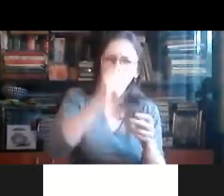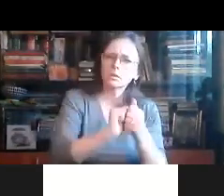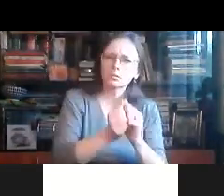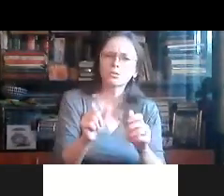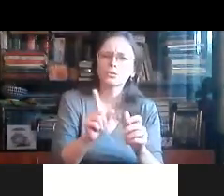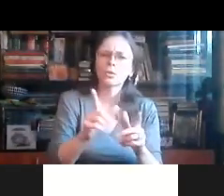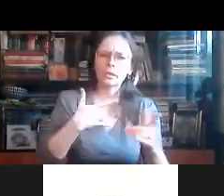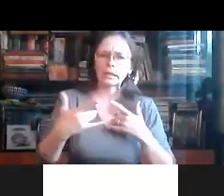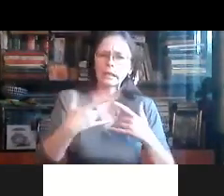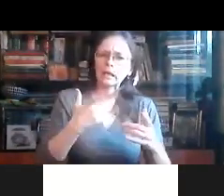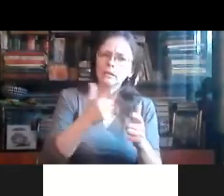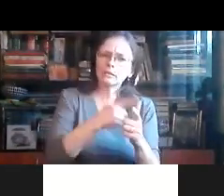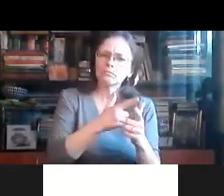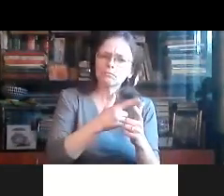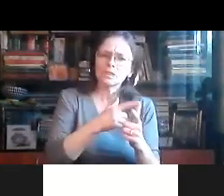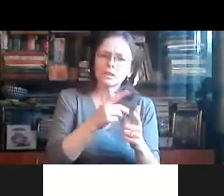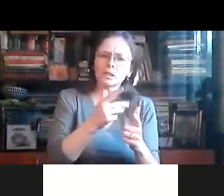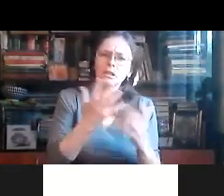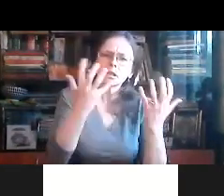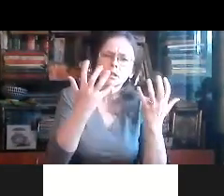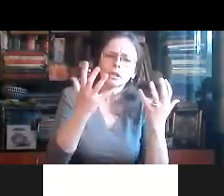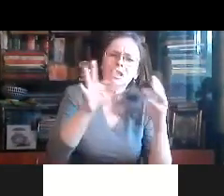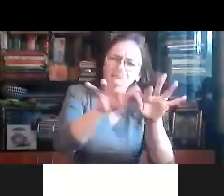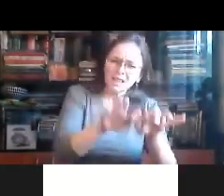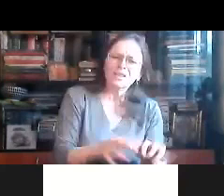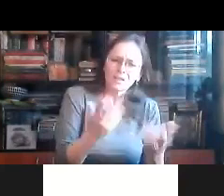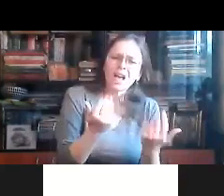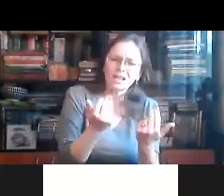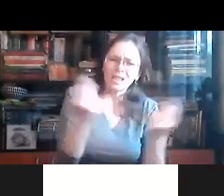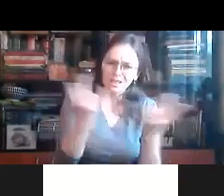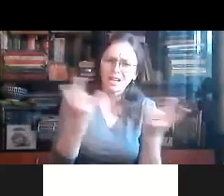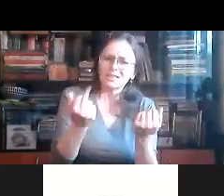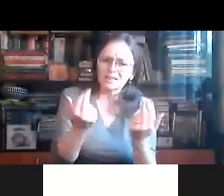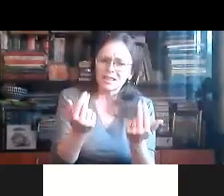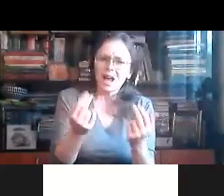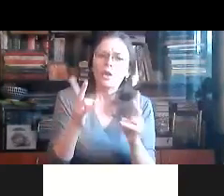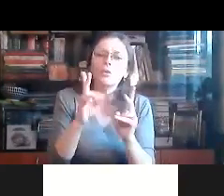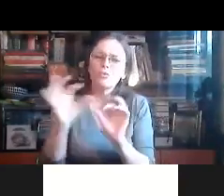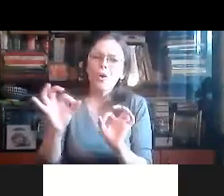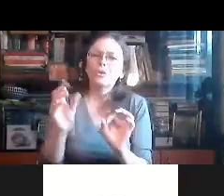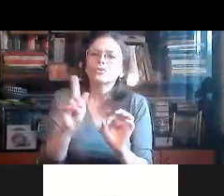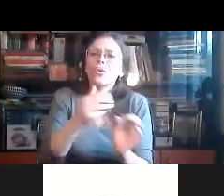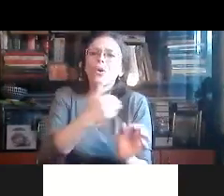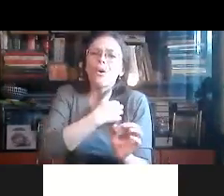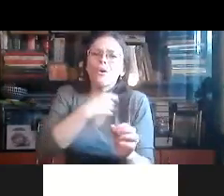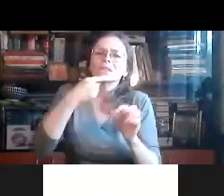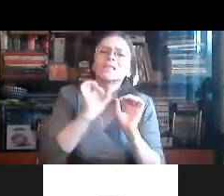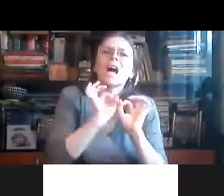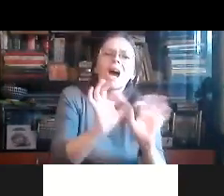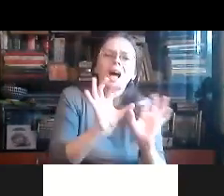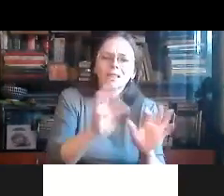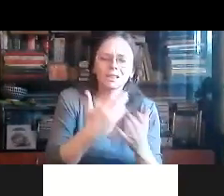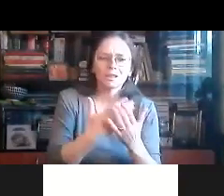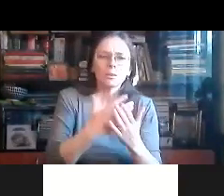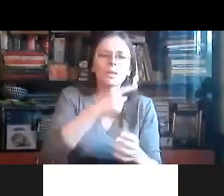бы, то, что мы хотим сказать, это то, тоже нужно как бы, это помнить. А учитывая то, что белорусские зрители, как бы я все